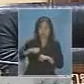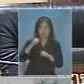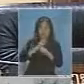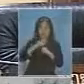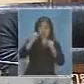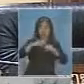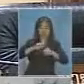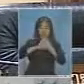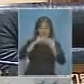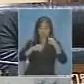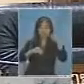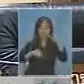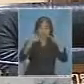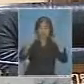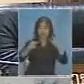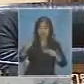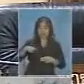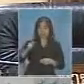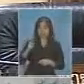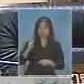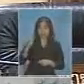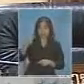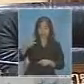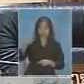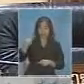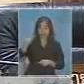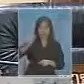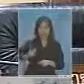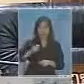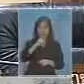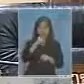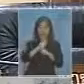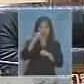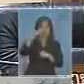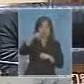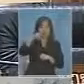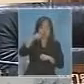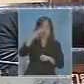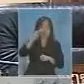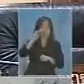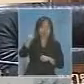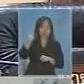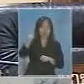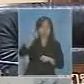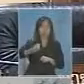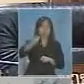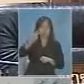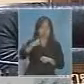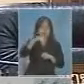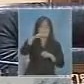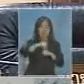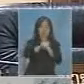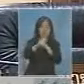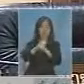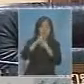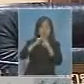ณาขอให้อัยการ3คดีส่งสำนวนสำนักงานป้องกันและปราบปรามการทุจริตภาครัฐ4คดีสำนักงานป้องกันและปราบปรามทุจริตแห่